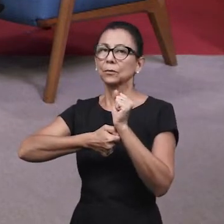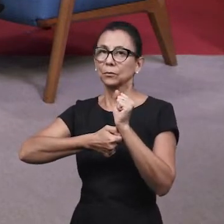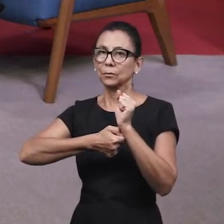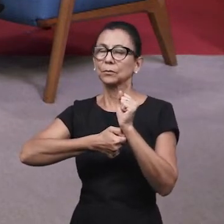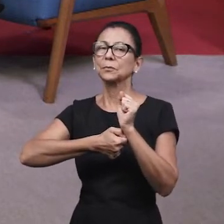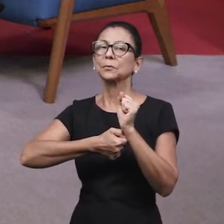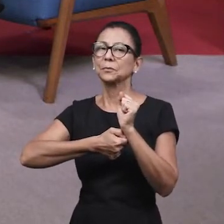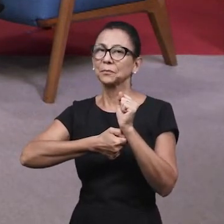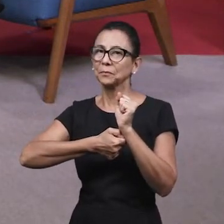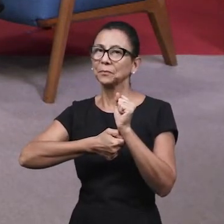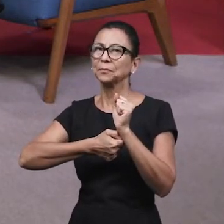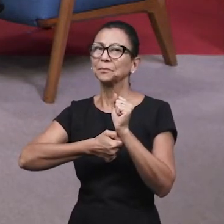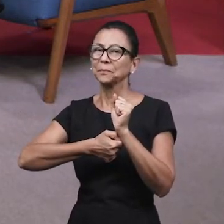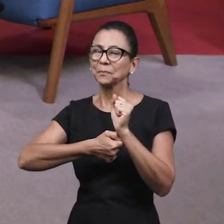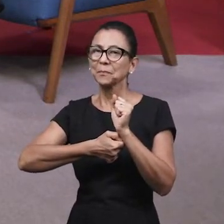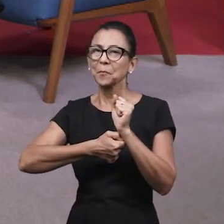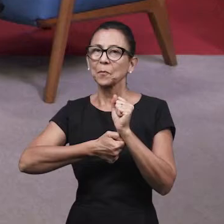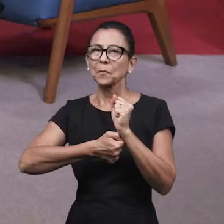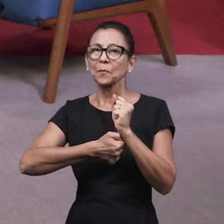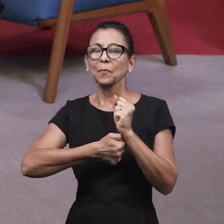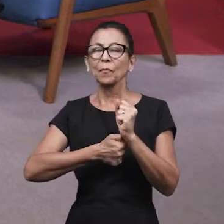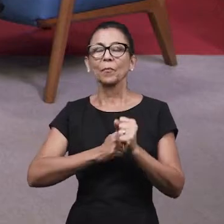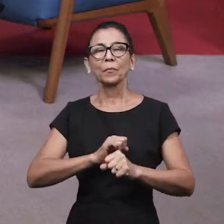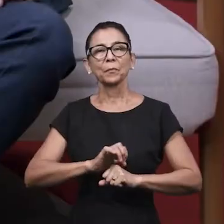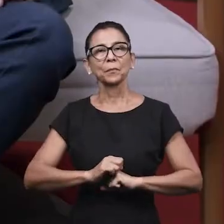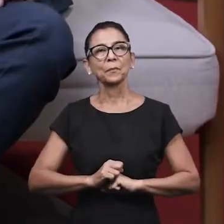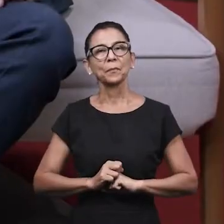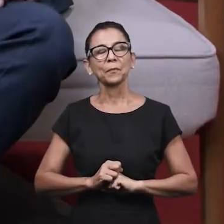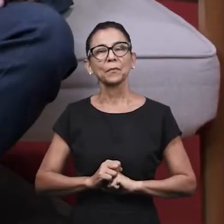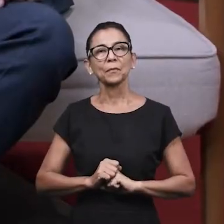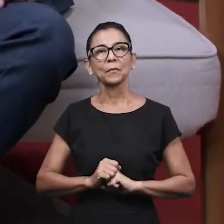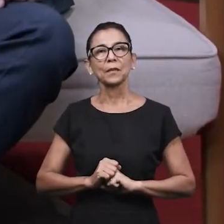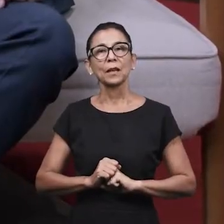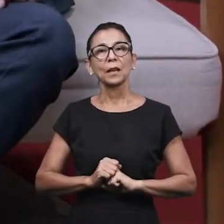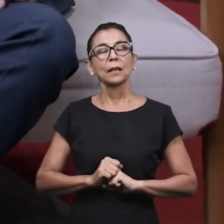directement, seulement pour l'épouse de Samson.